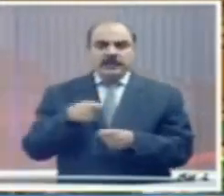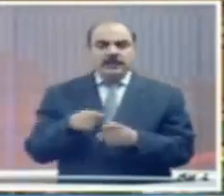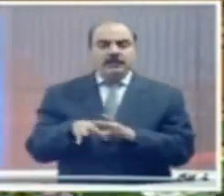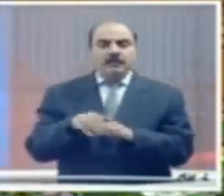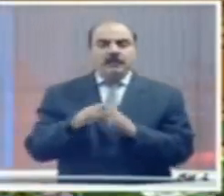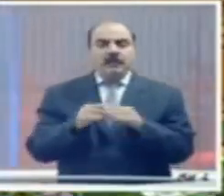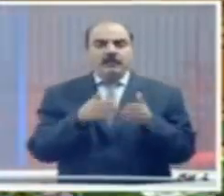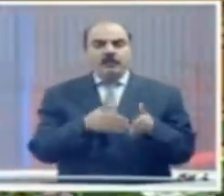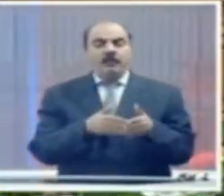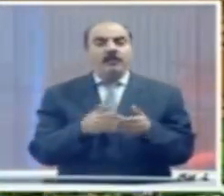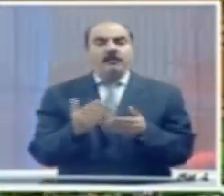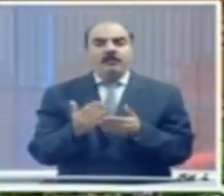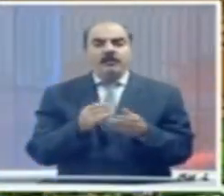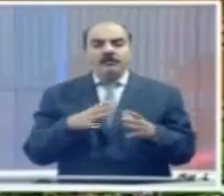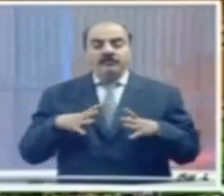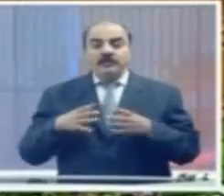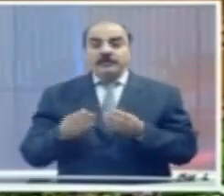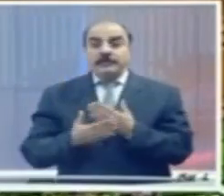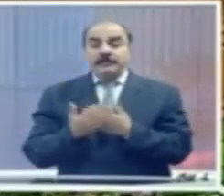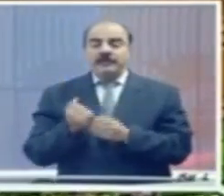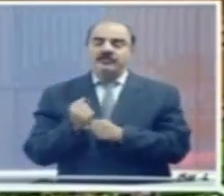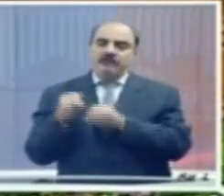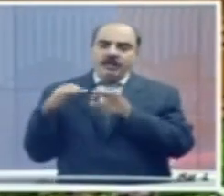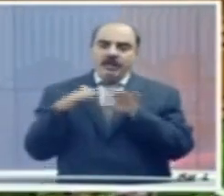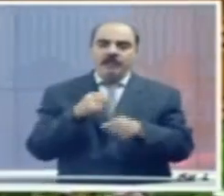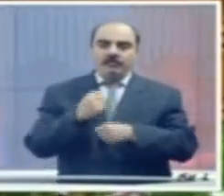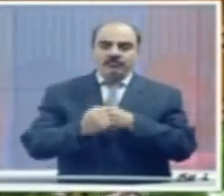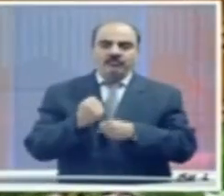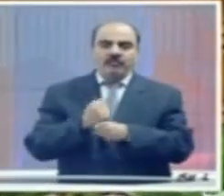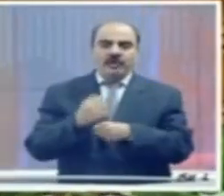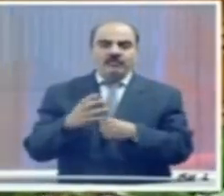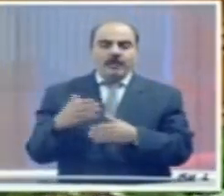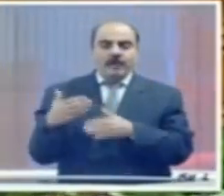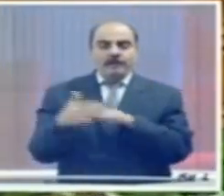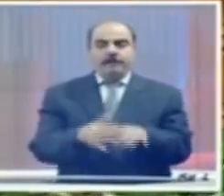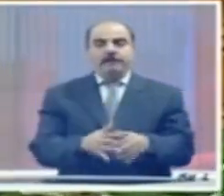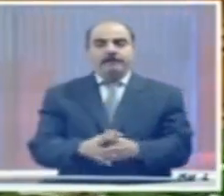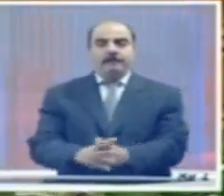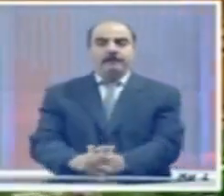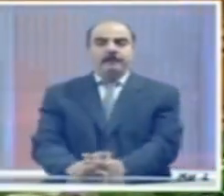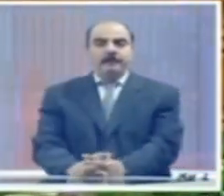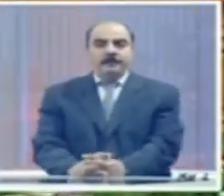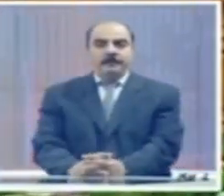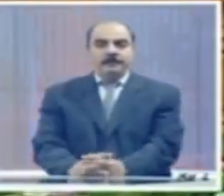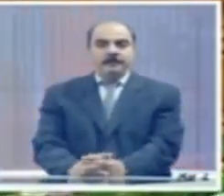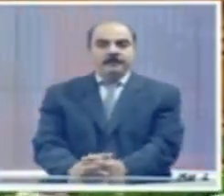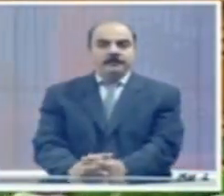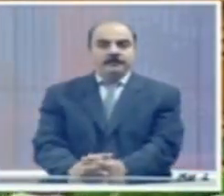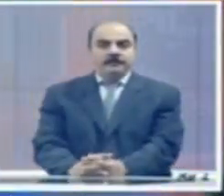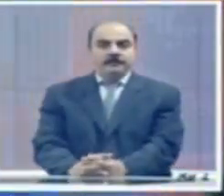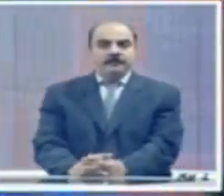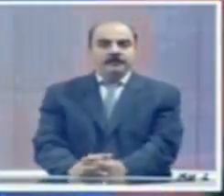وزيادة وتطوير المنتج المحلي وتوفير فرص عمل جديدة.